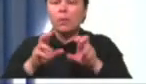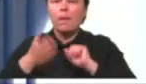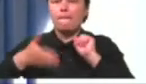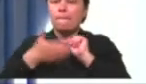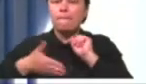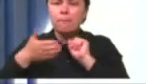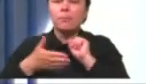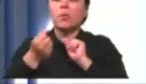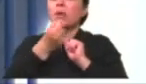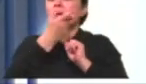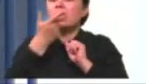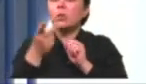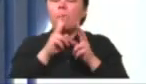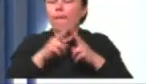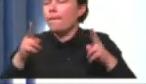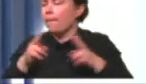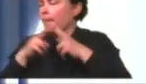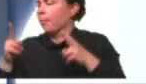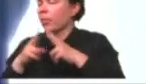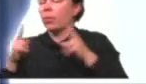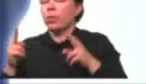pociągów na kilkunastu odcinkach linii